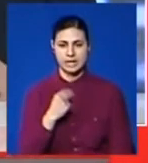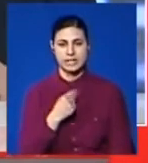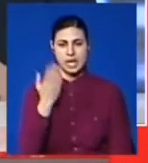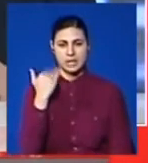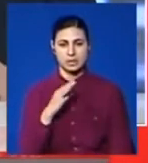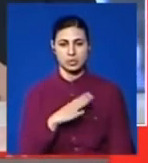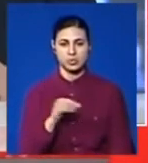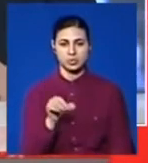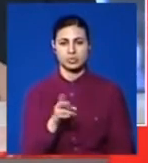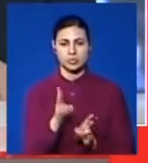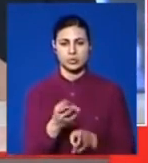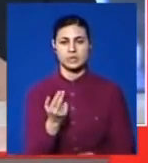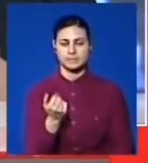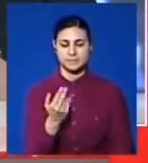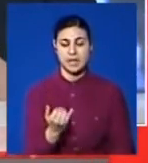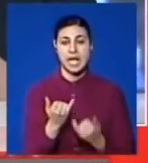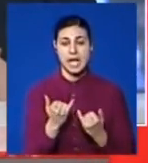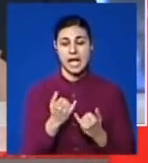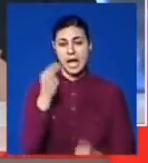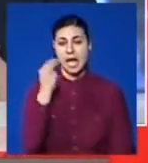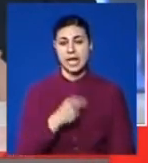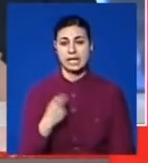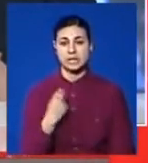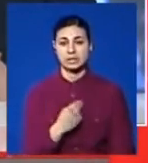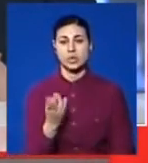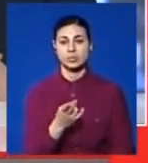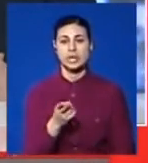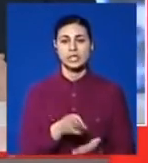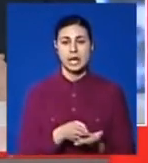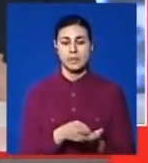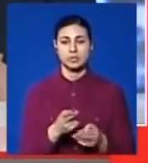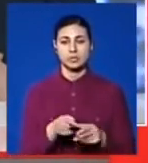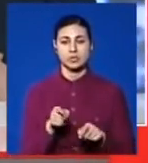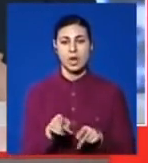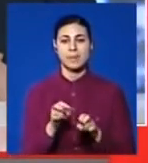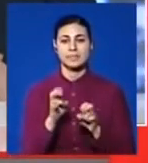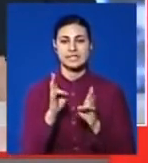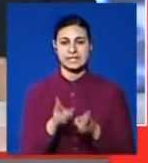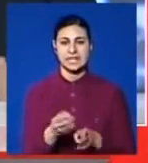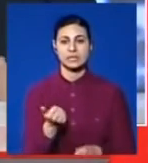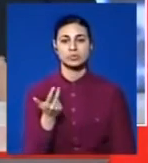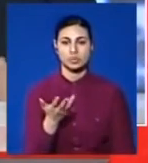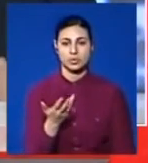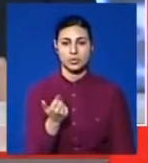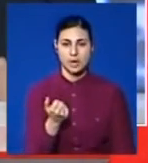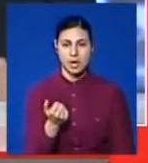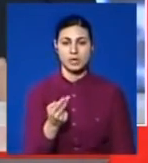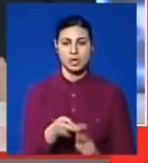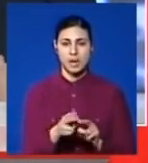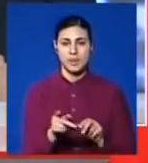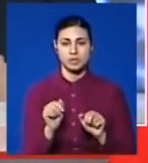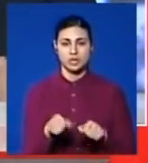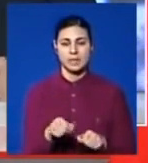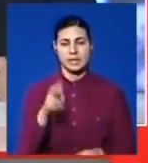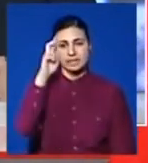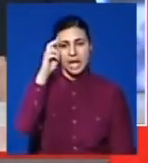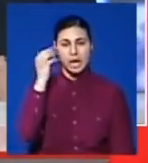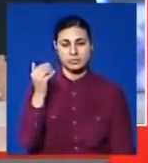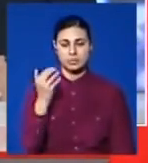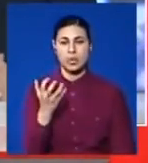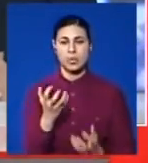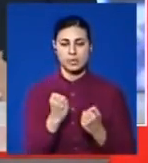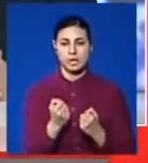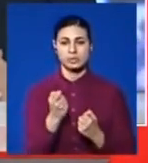საქართველოში. დიახ, თქვენ აცხადებთ, რომ ახლა ეკლესიამ უნდა დაამტკიცოს ამ ზიანის ოდენობა. ხომ არ ფიქრობთ, რომ ამას შეიძლება სახელმწიფომაც